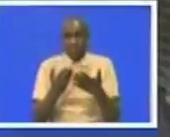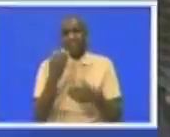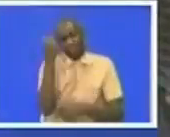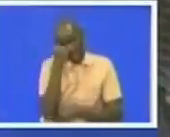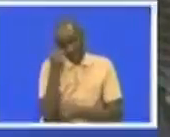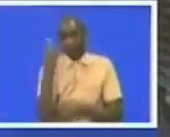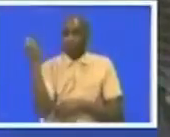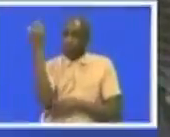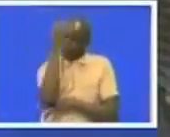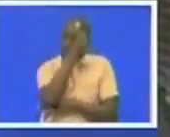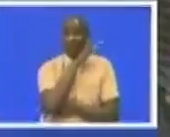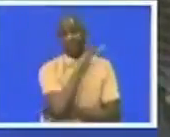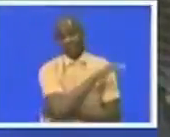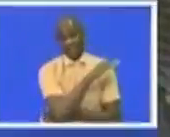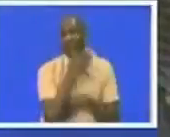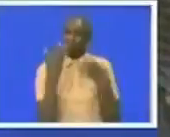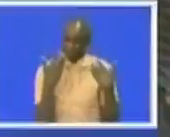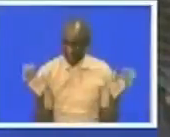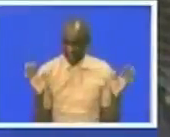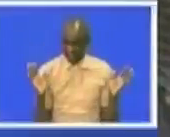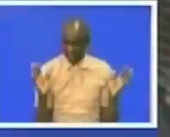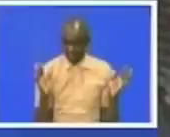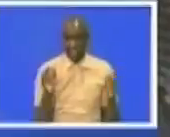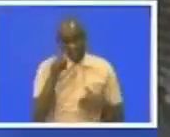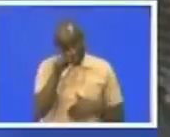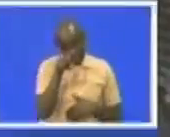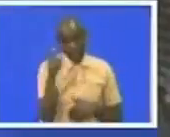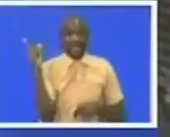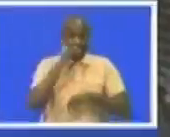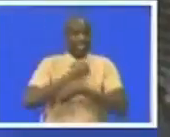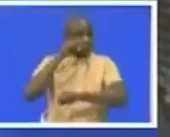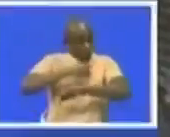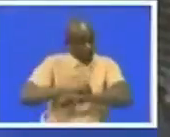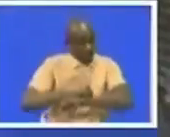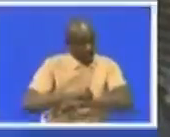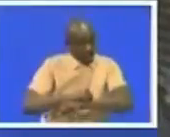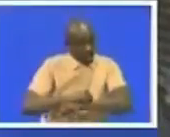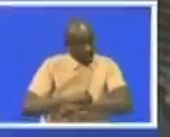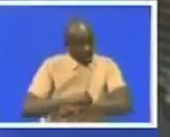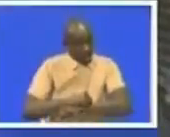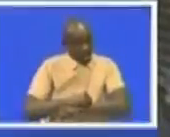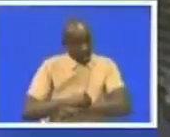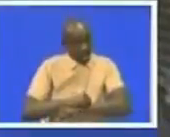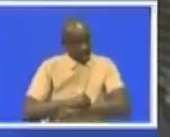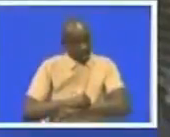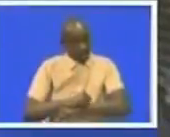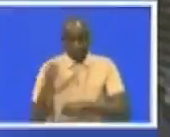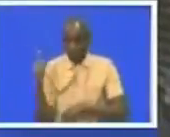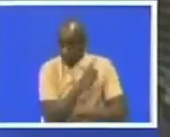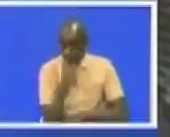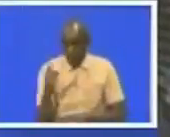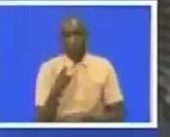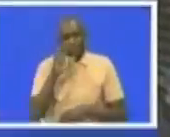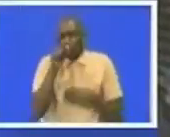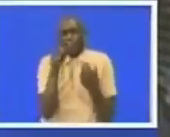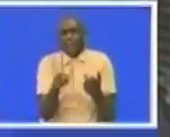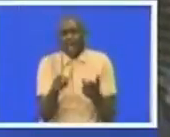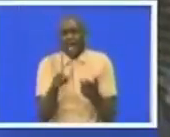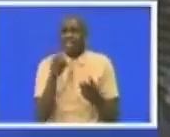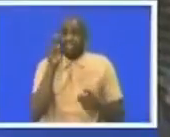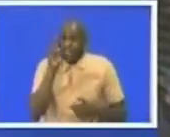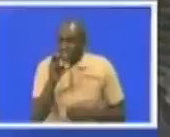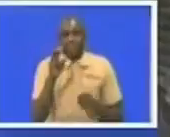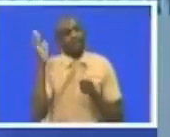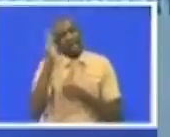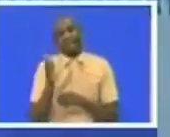5, the normal time we release them since this is a day school, after which we have not set our eyes